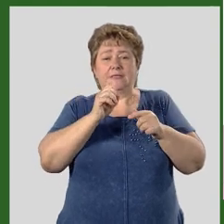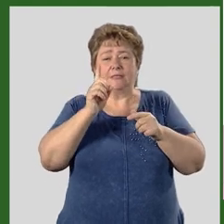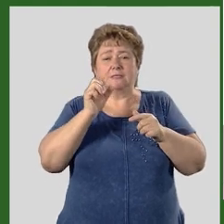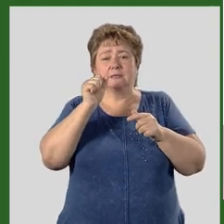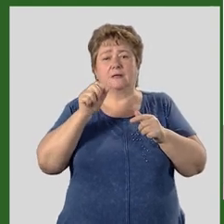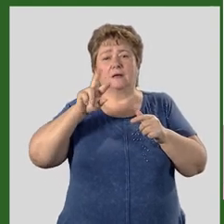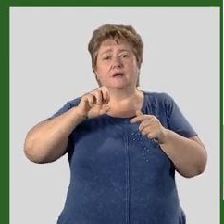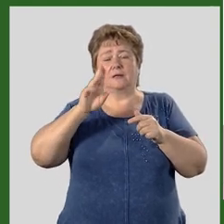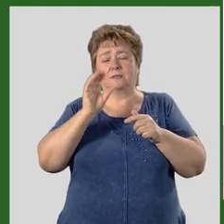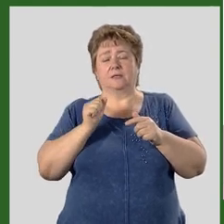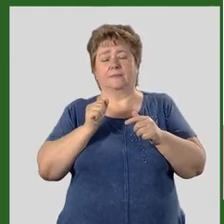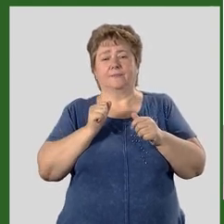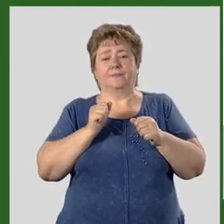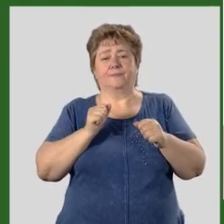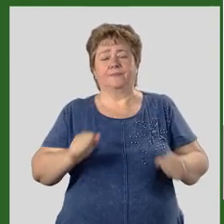Аляски?